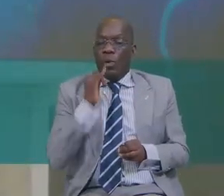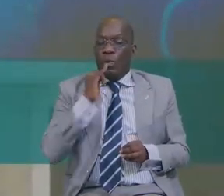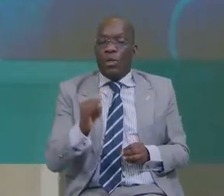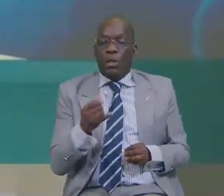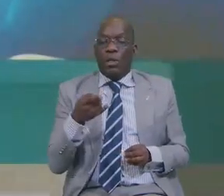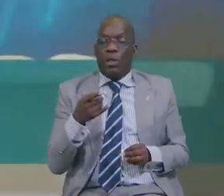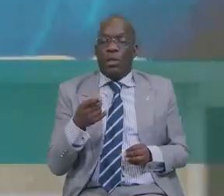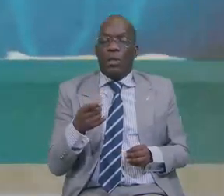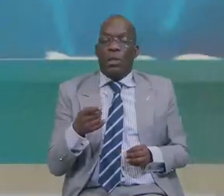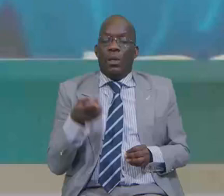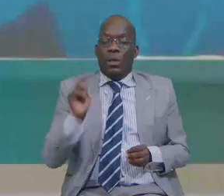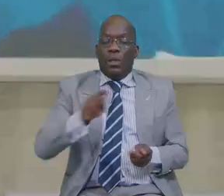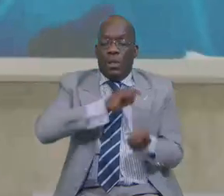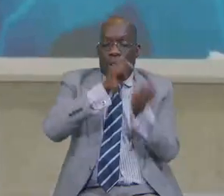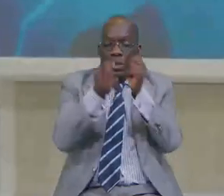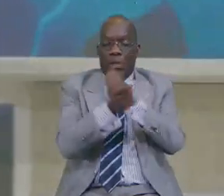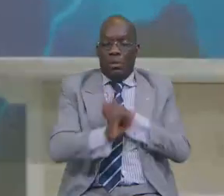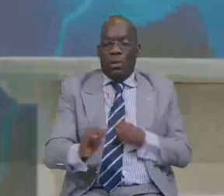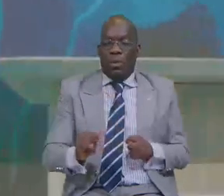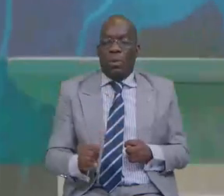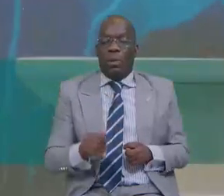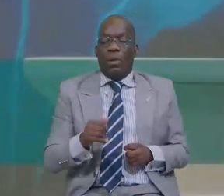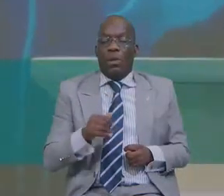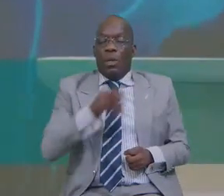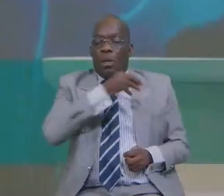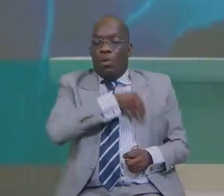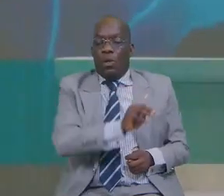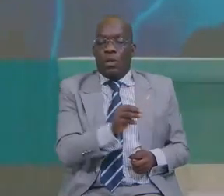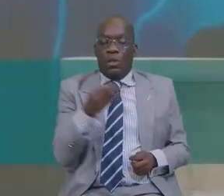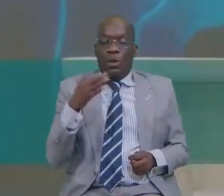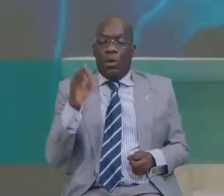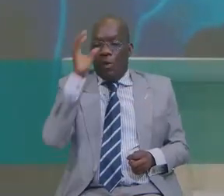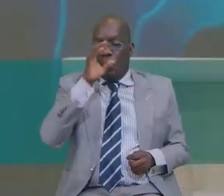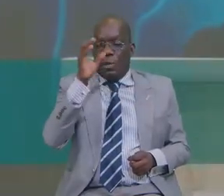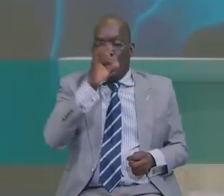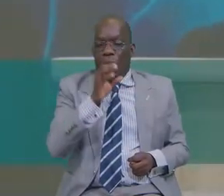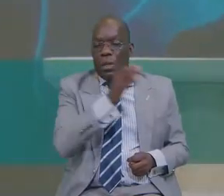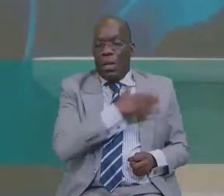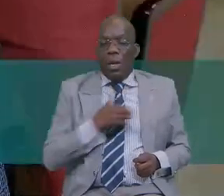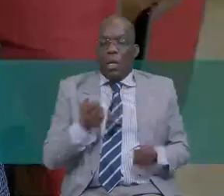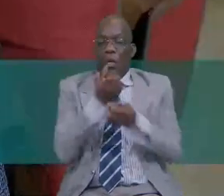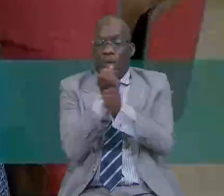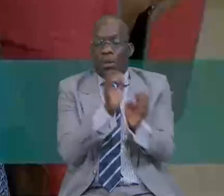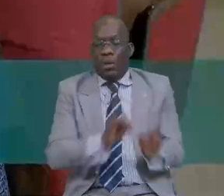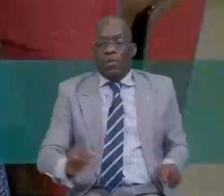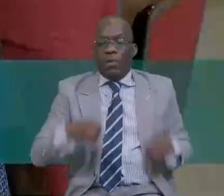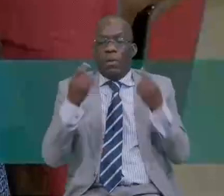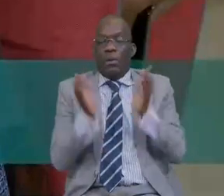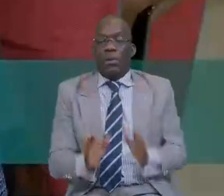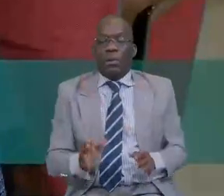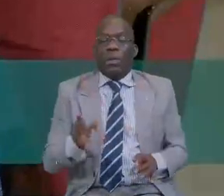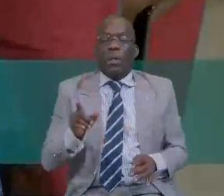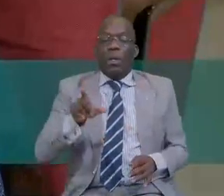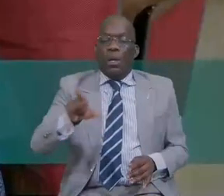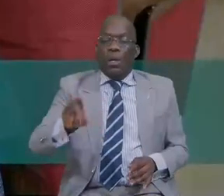son ministère transformateur de chercher et sauver les pécheurs.